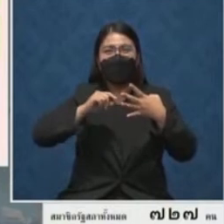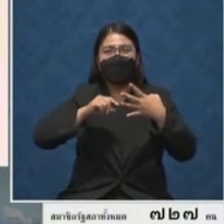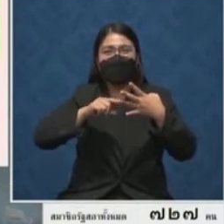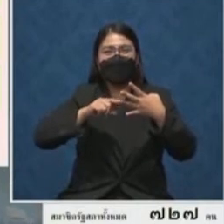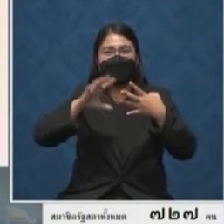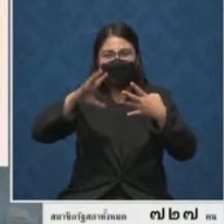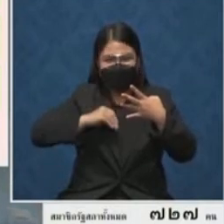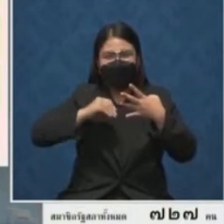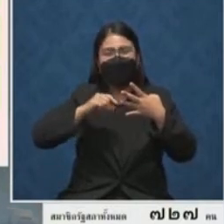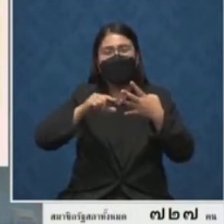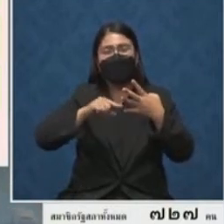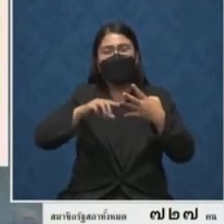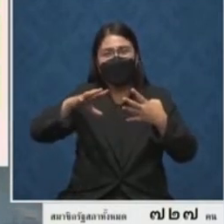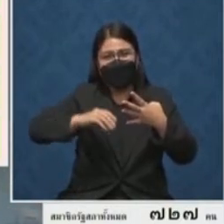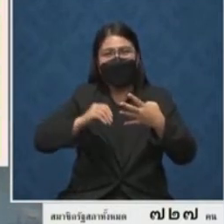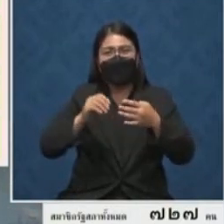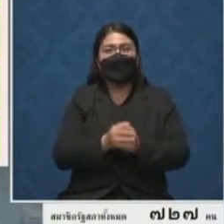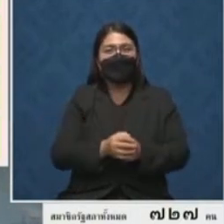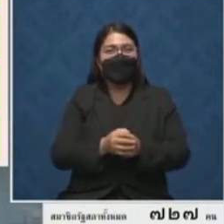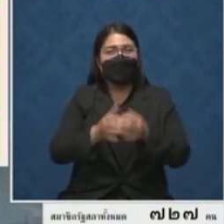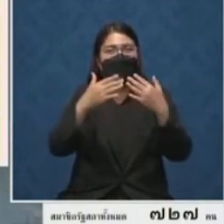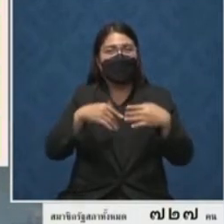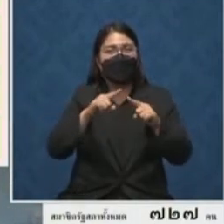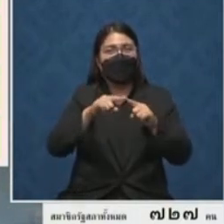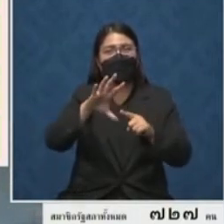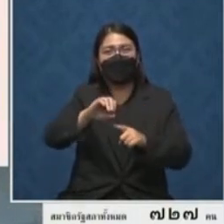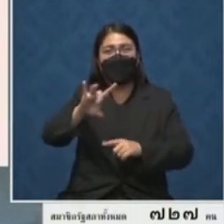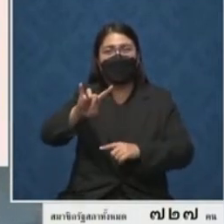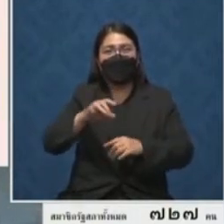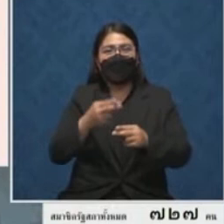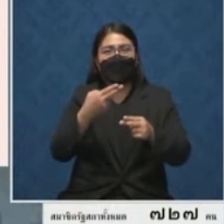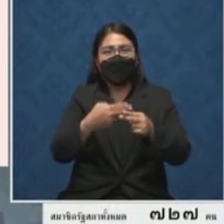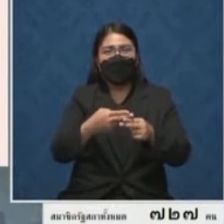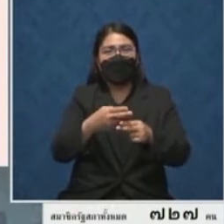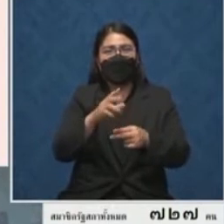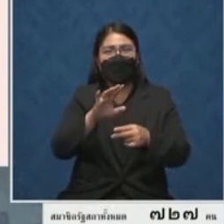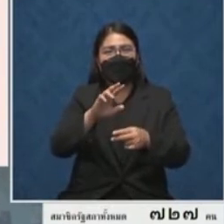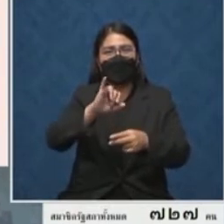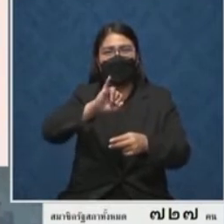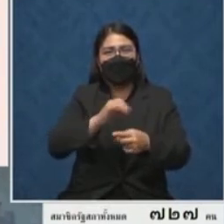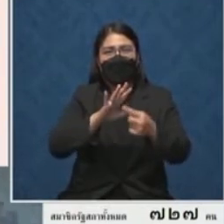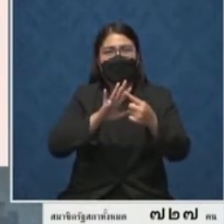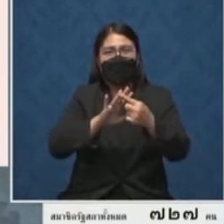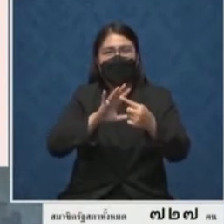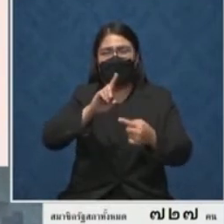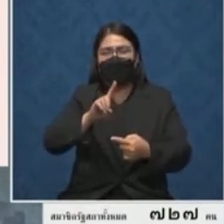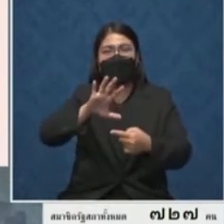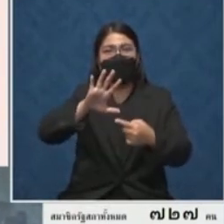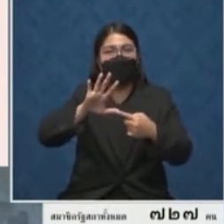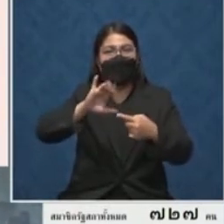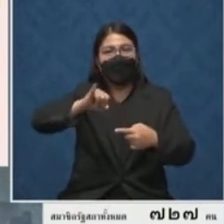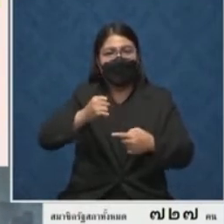การ4รับหลักการครับ 58นายเจเดตอินสว่าง 1รับหลัก